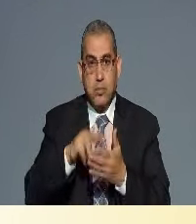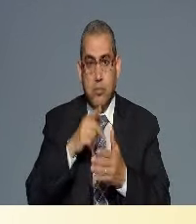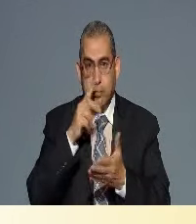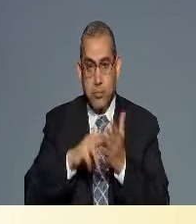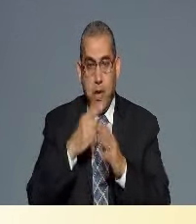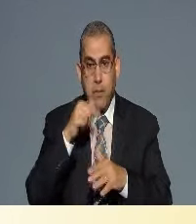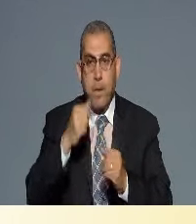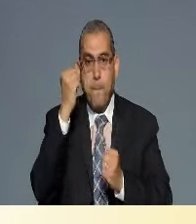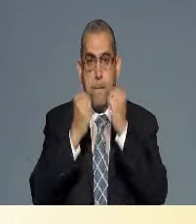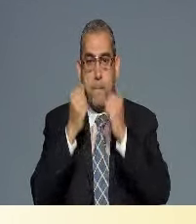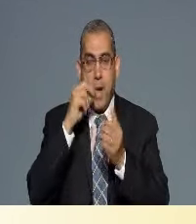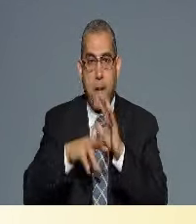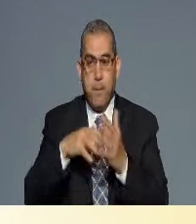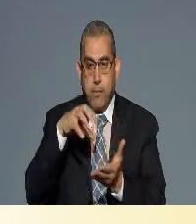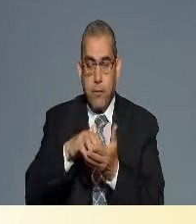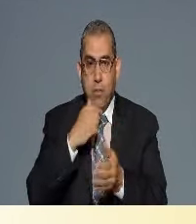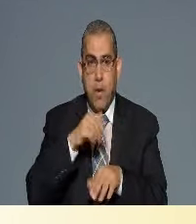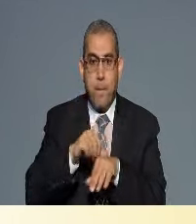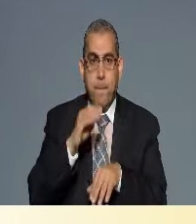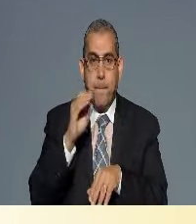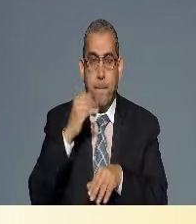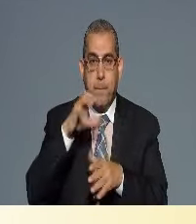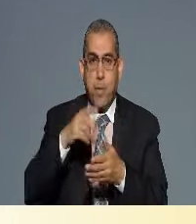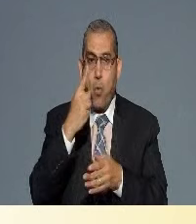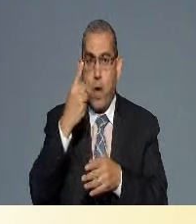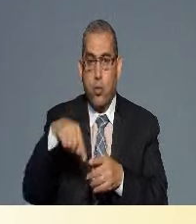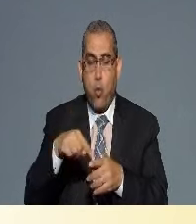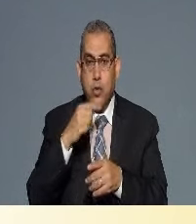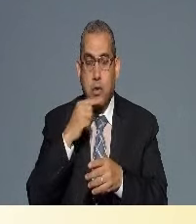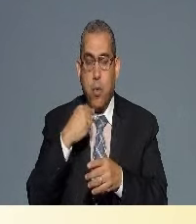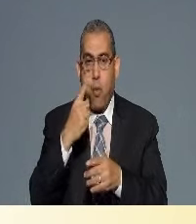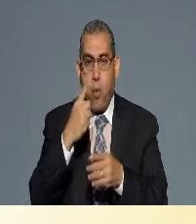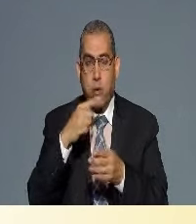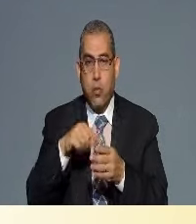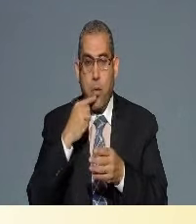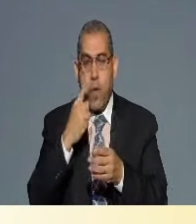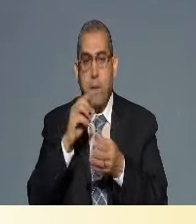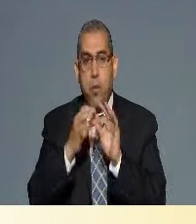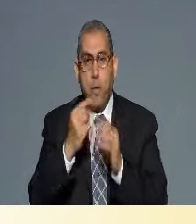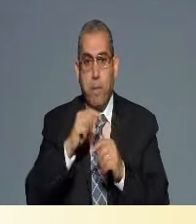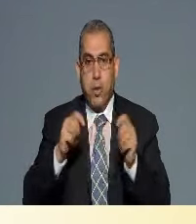معالجة المحسمة اللي هي تقريبا 1 مليون متر مكعب سيادتك يوم.